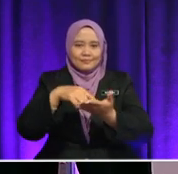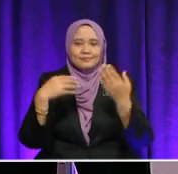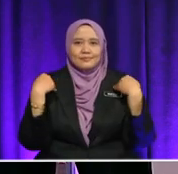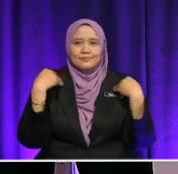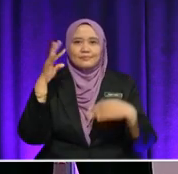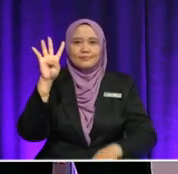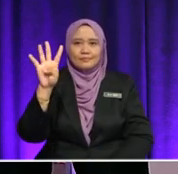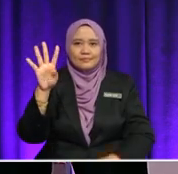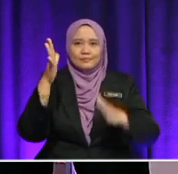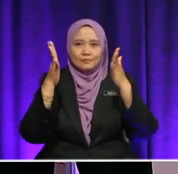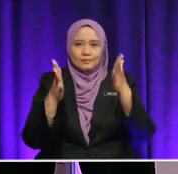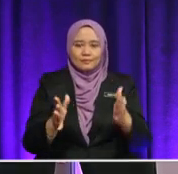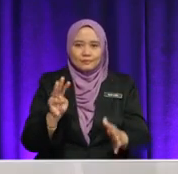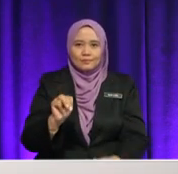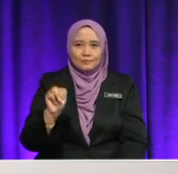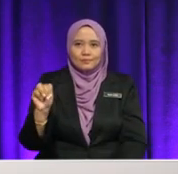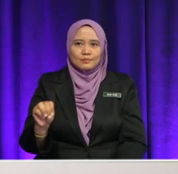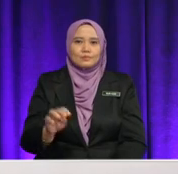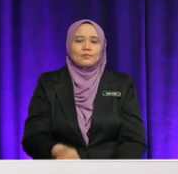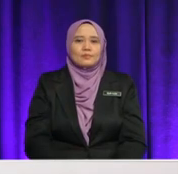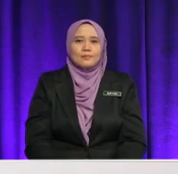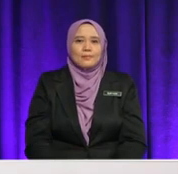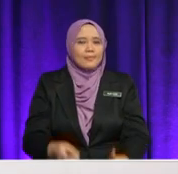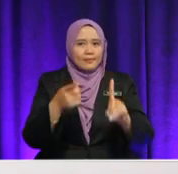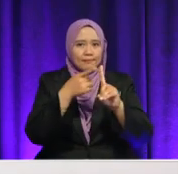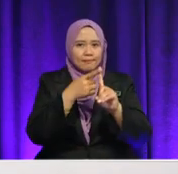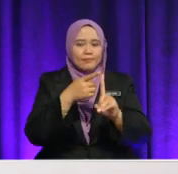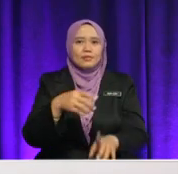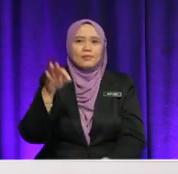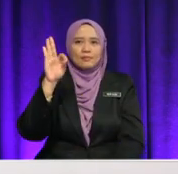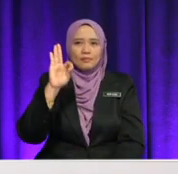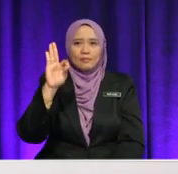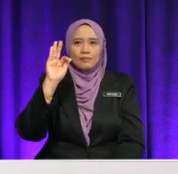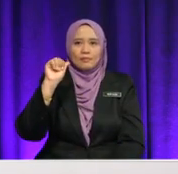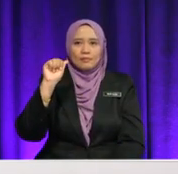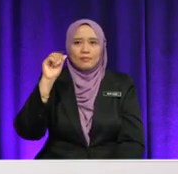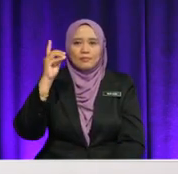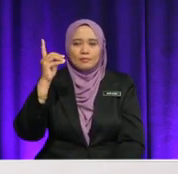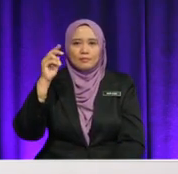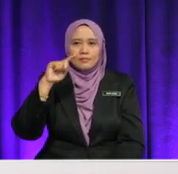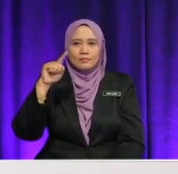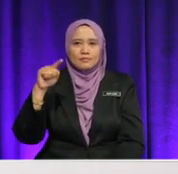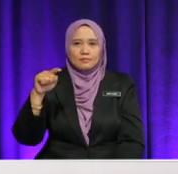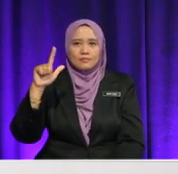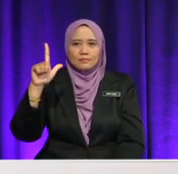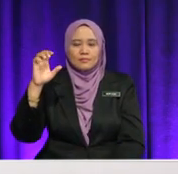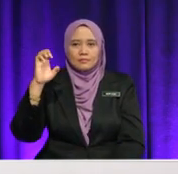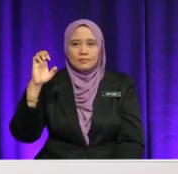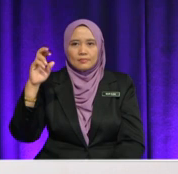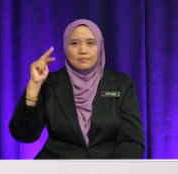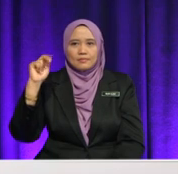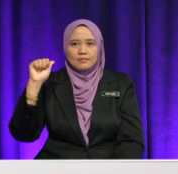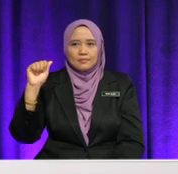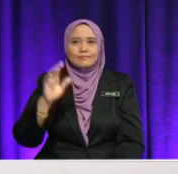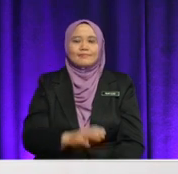dengan itu pada hari ini yang pertama adalah fazlina mana satu fazzina itu dia oke yang